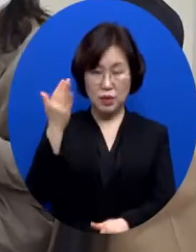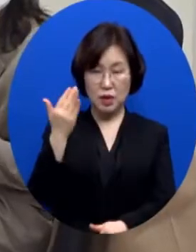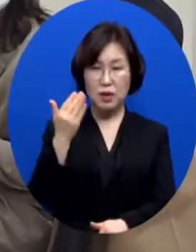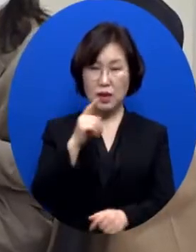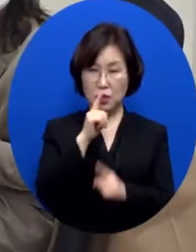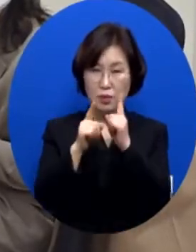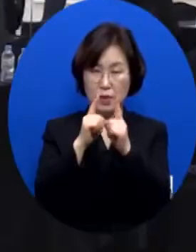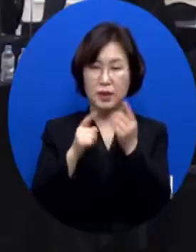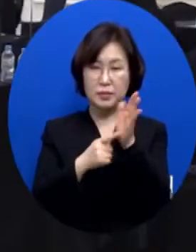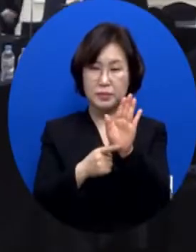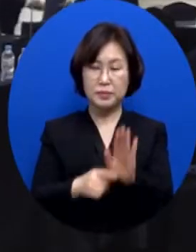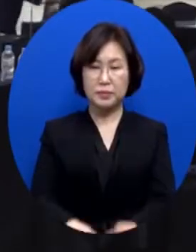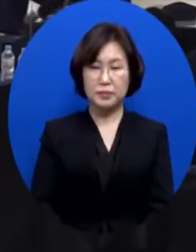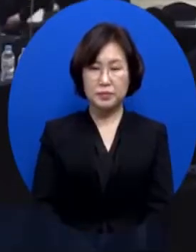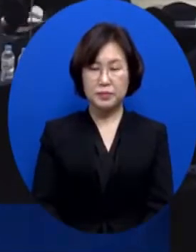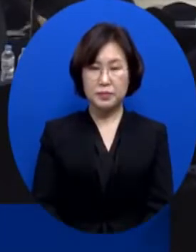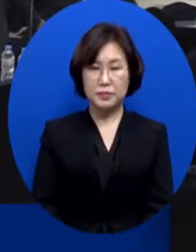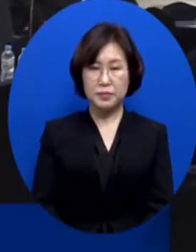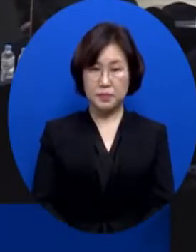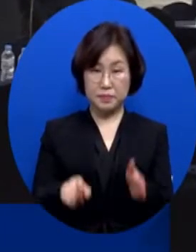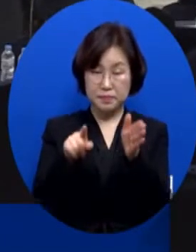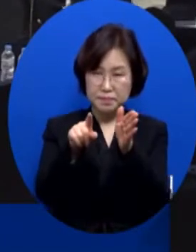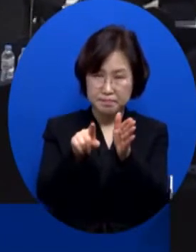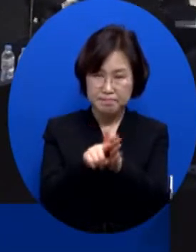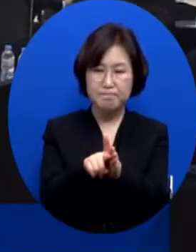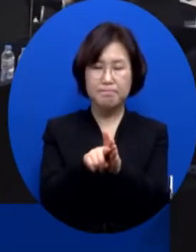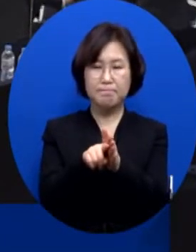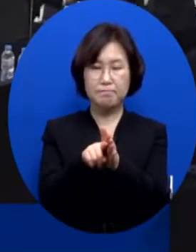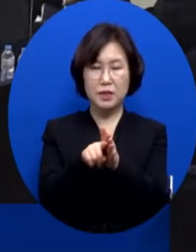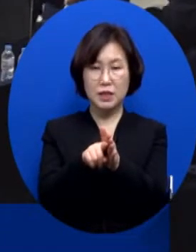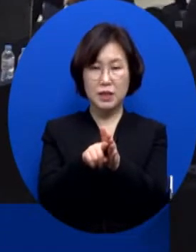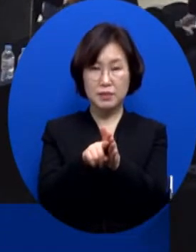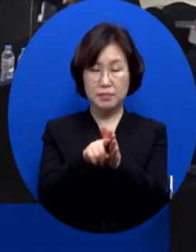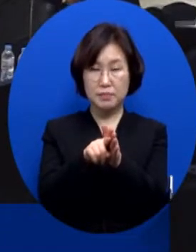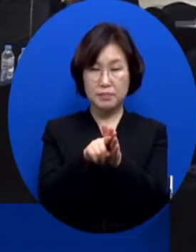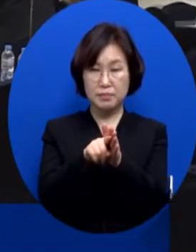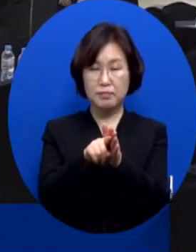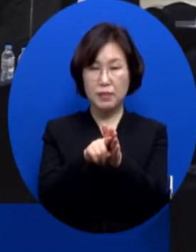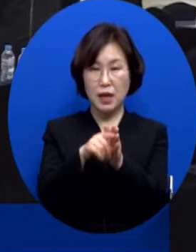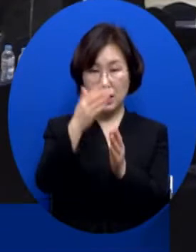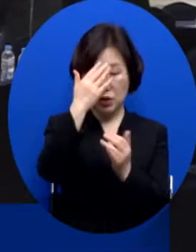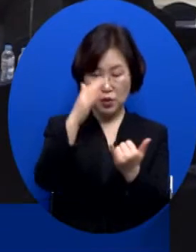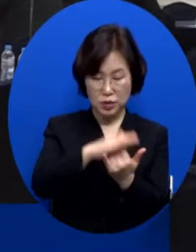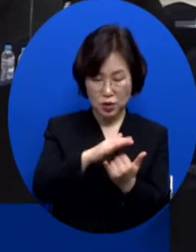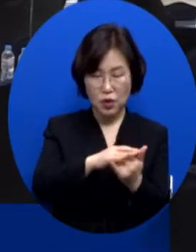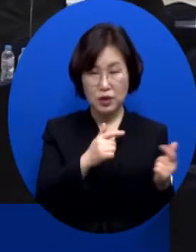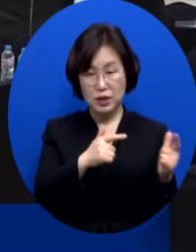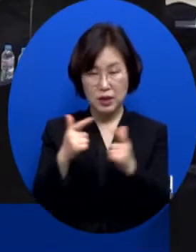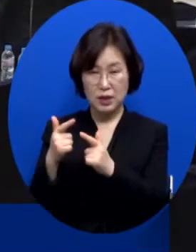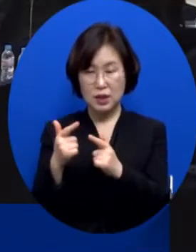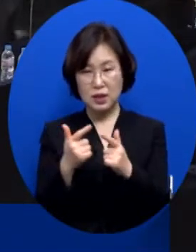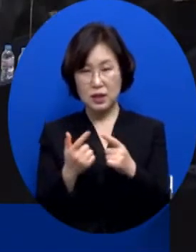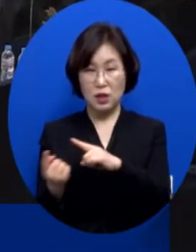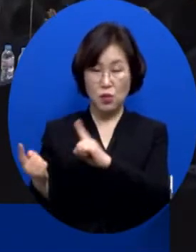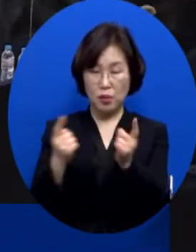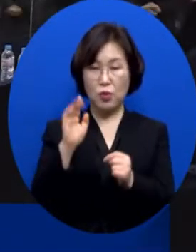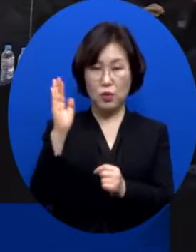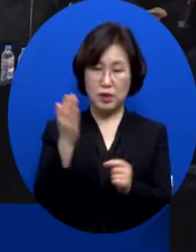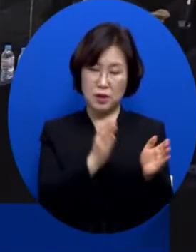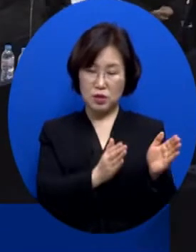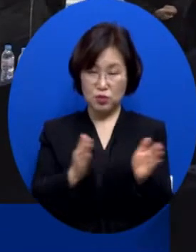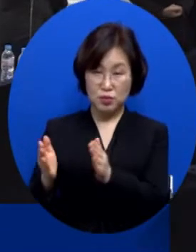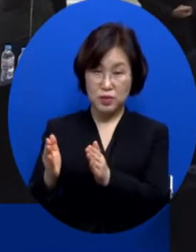밝혔습니다. 믿음에 다음 세대들이 일어날 수 있도록 준비시키는